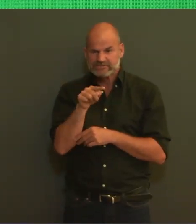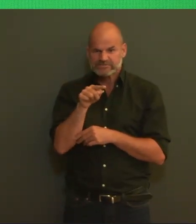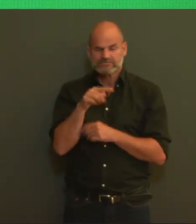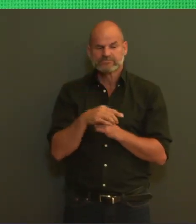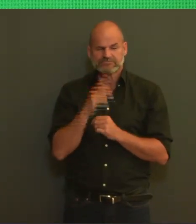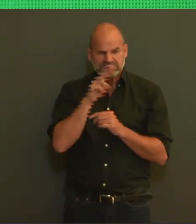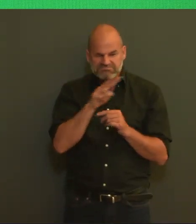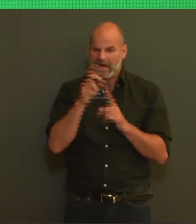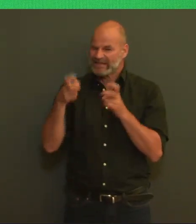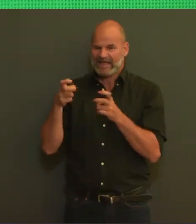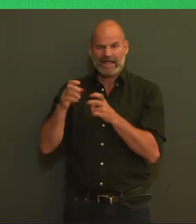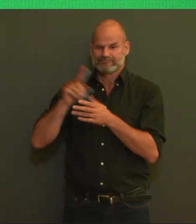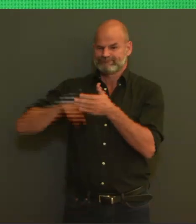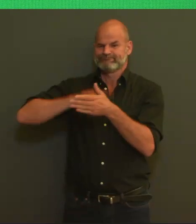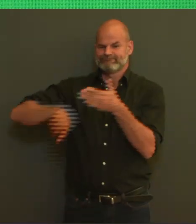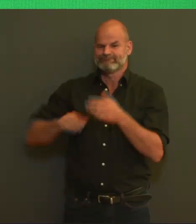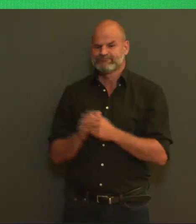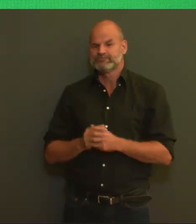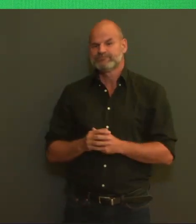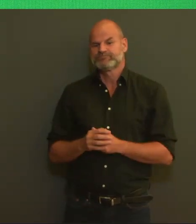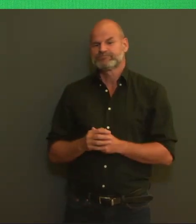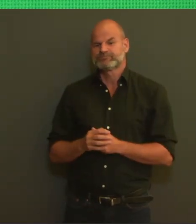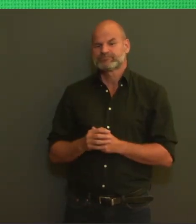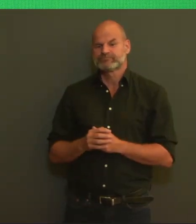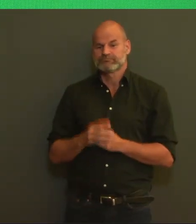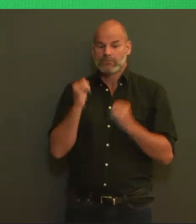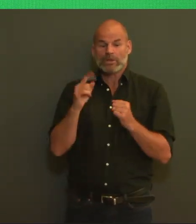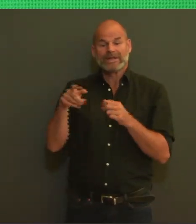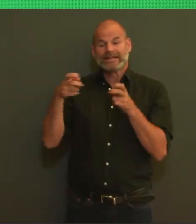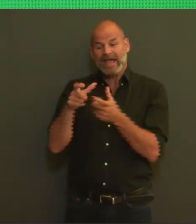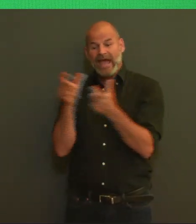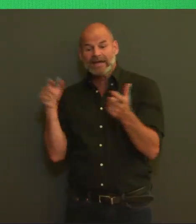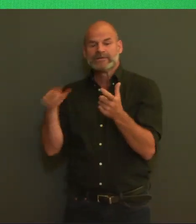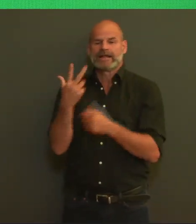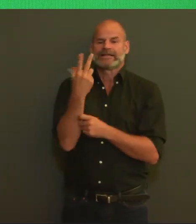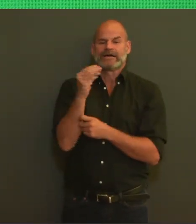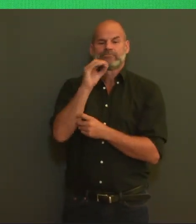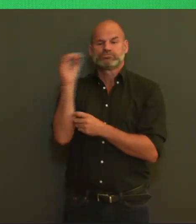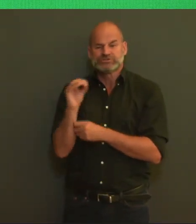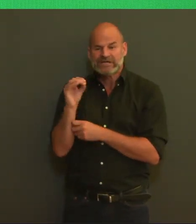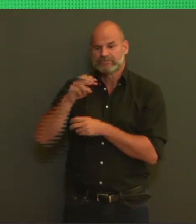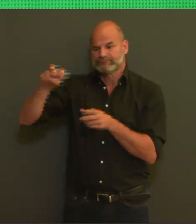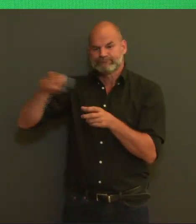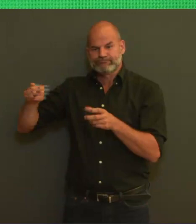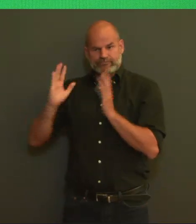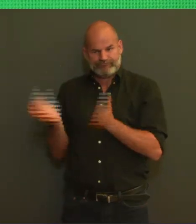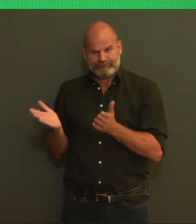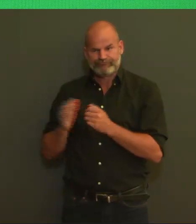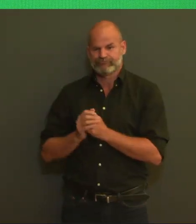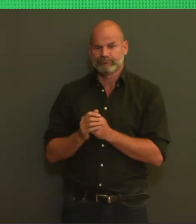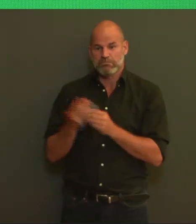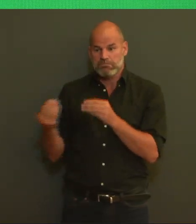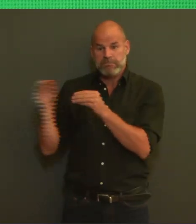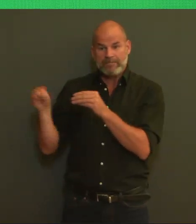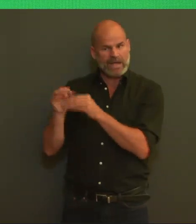met een maximum bezetting van 80% rijden. Als deze capaciteit is bereikt, is het niet meer mogelijk om voor dagtoeristen op